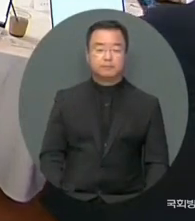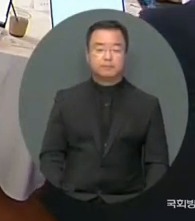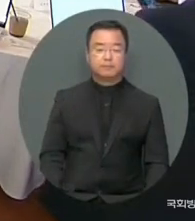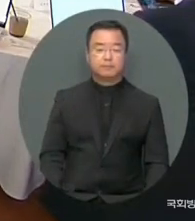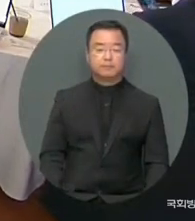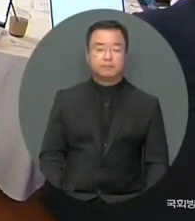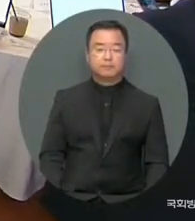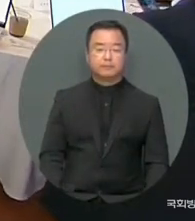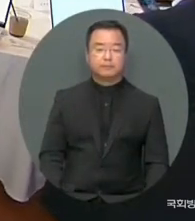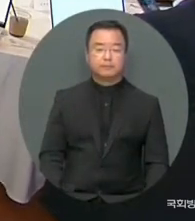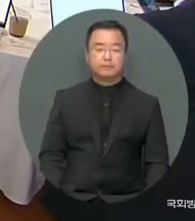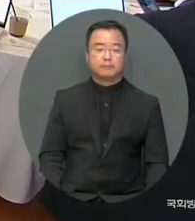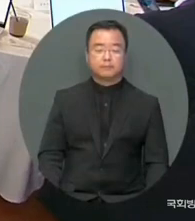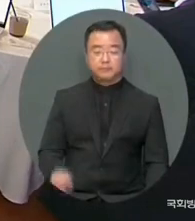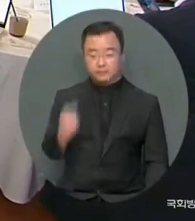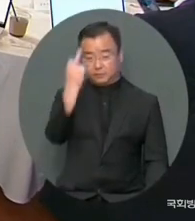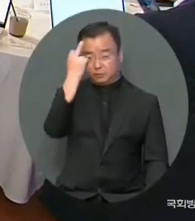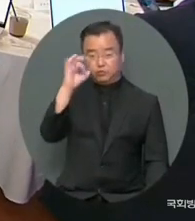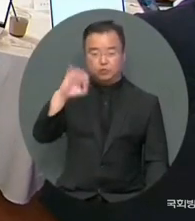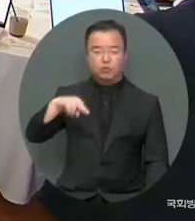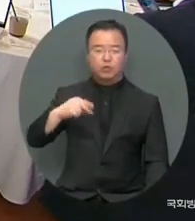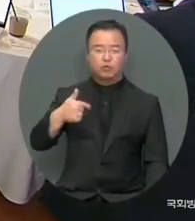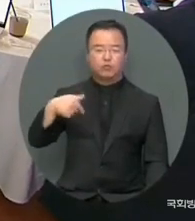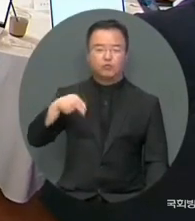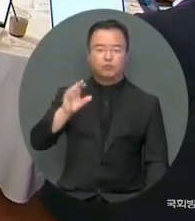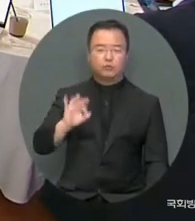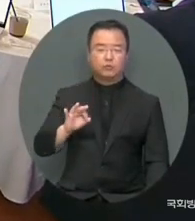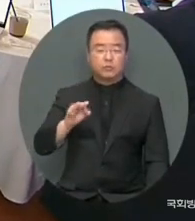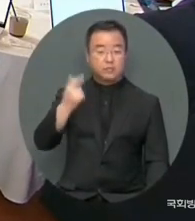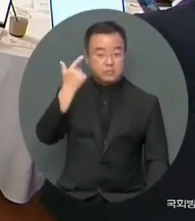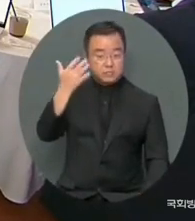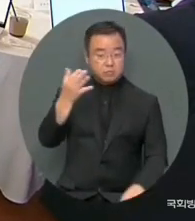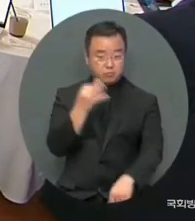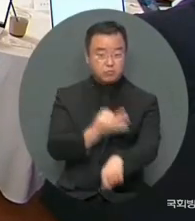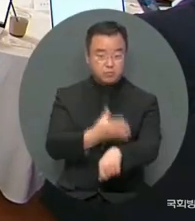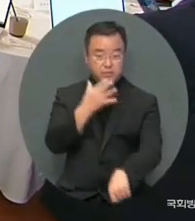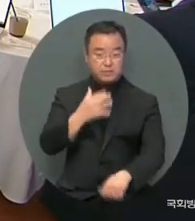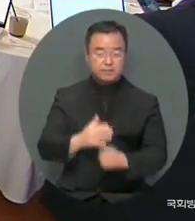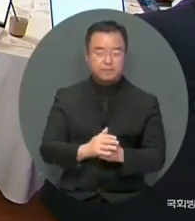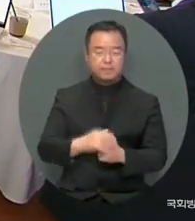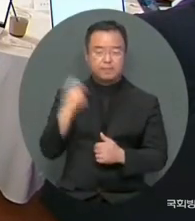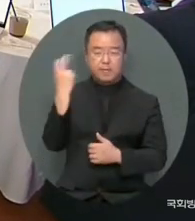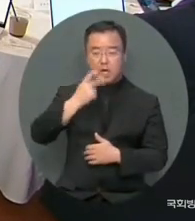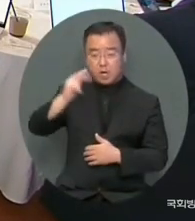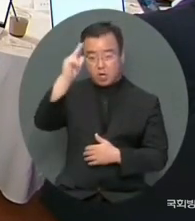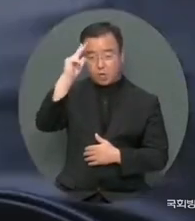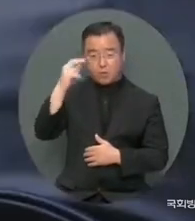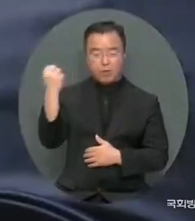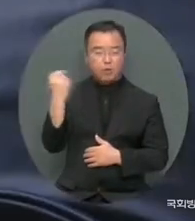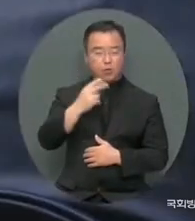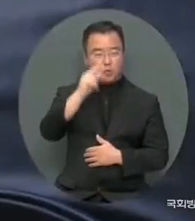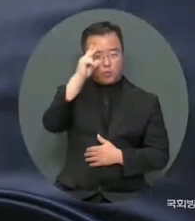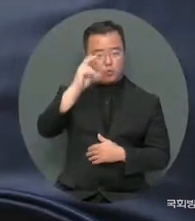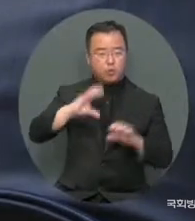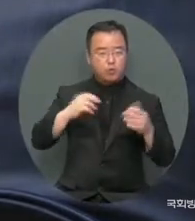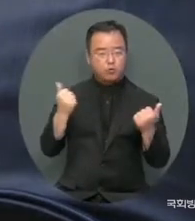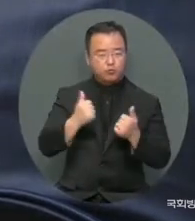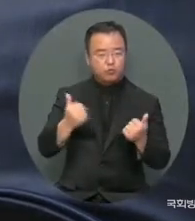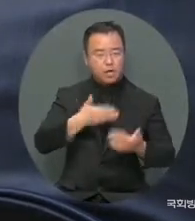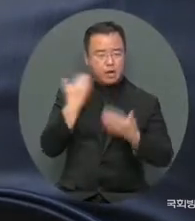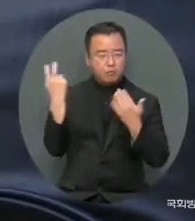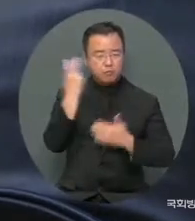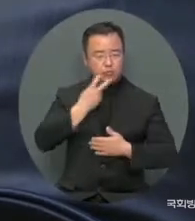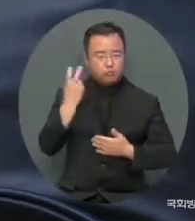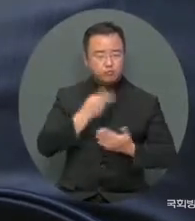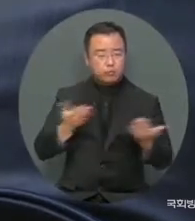네, JTBC 최윤경입니다. 간단한 질문 드리려고 하는데요. 그 검찰과 경찰의 국회 압수수색이 점점 더